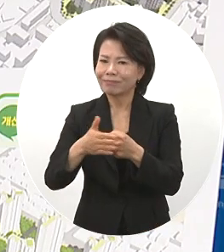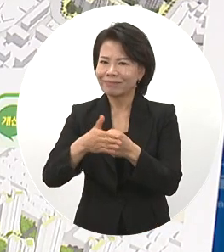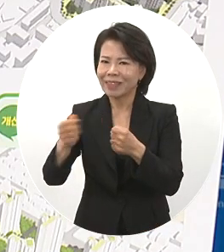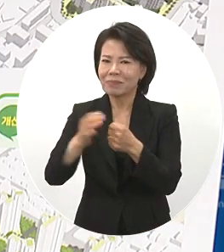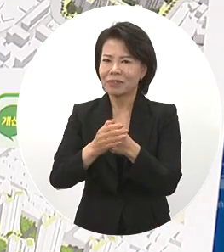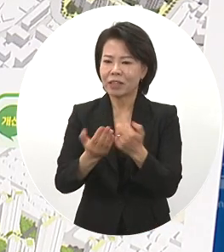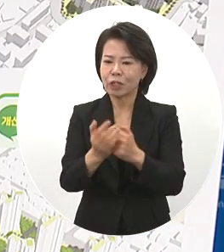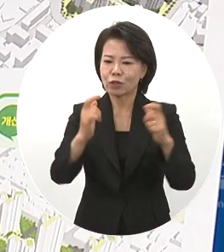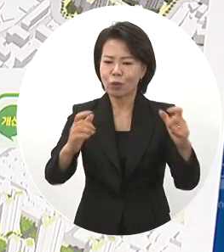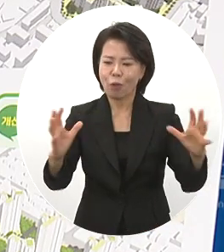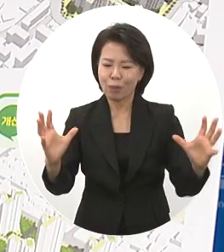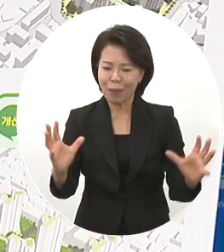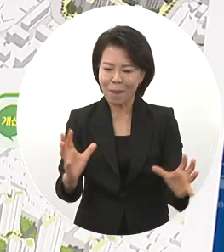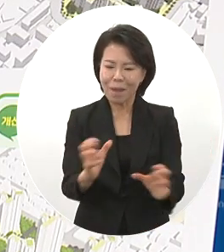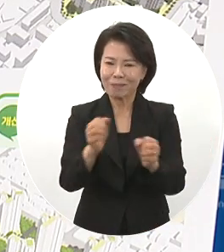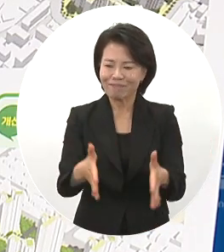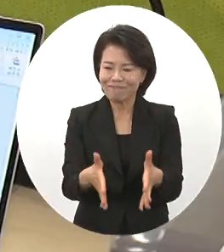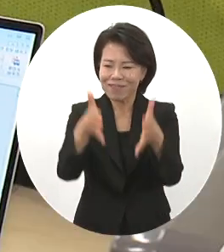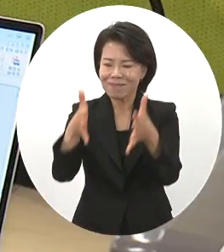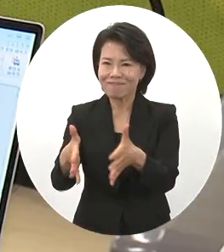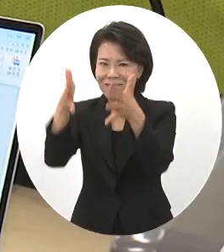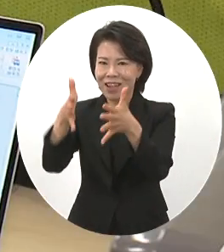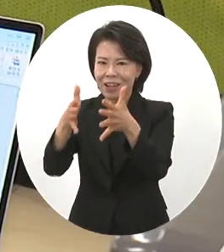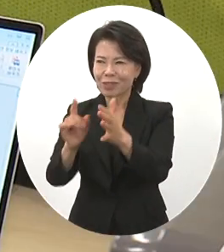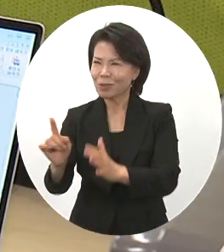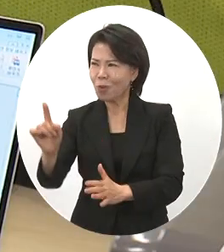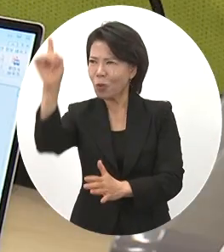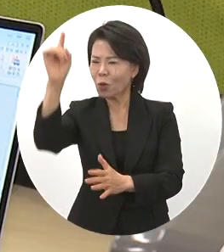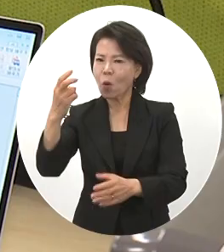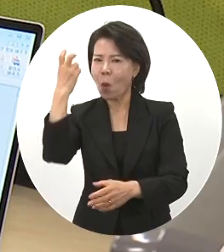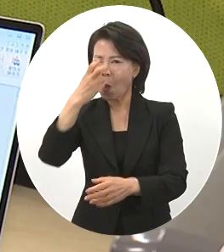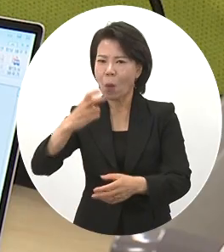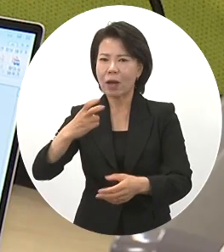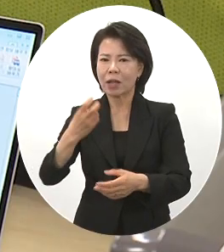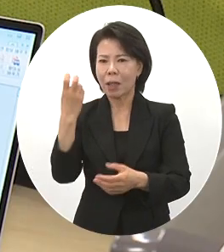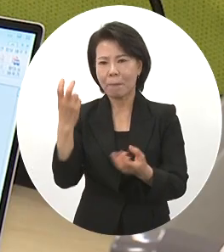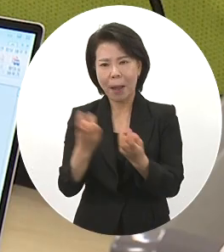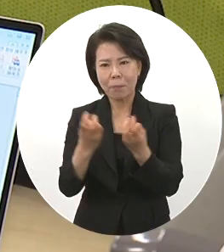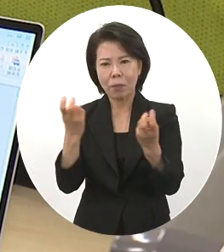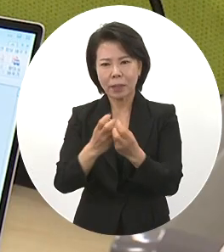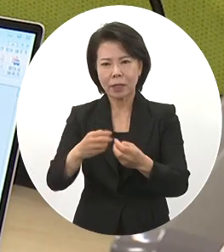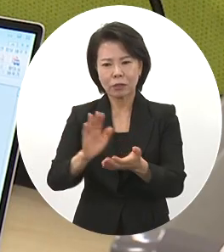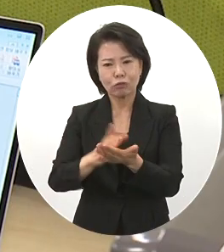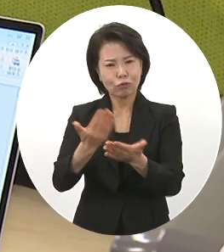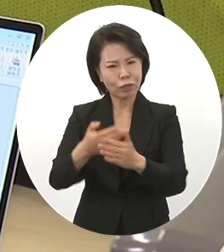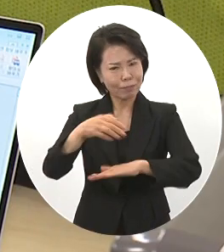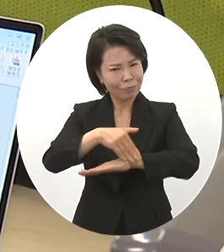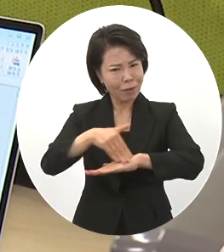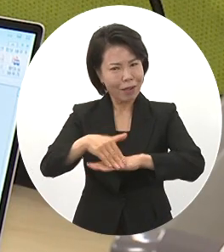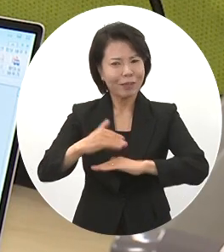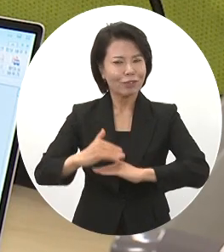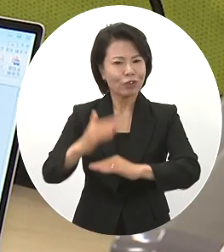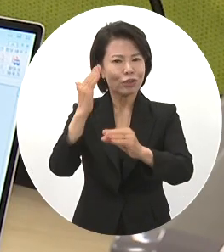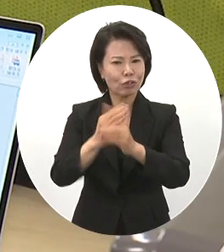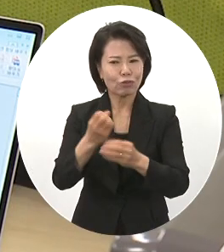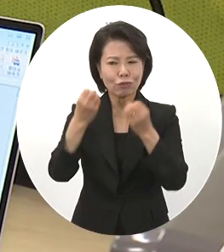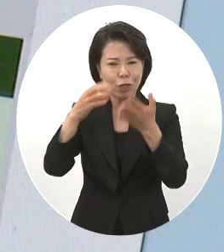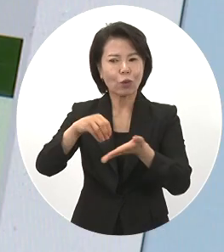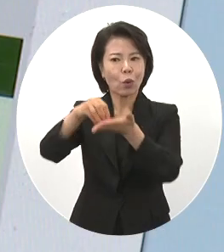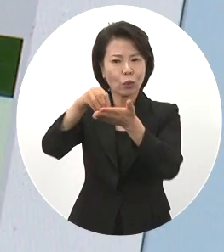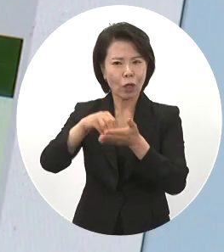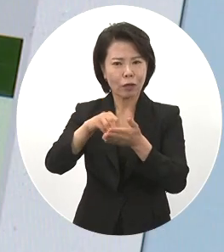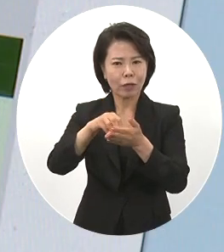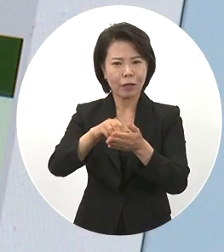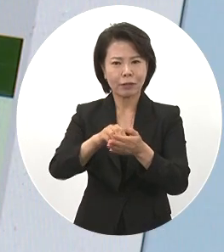따라 제주도는 압축도시 조성을 위한 고도 관리 방안 수립 용역을 추진 중입니다. 새롭게